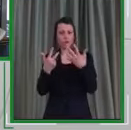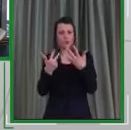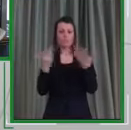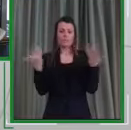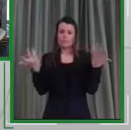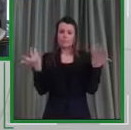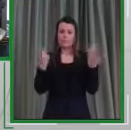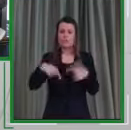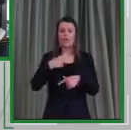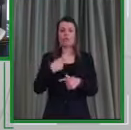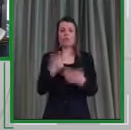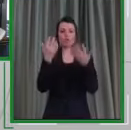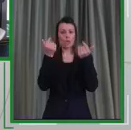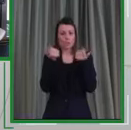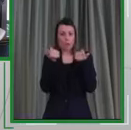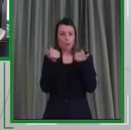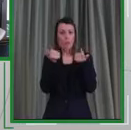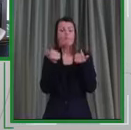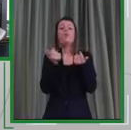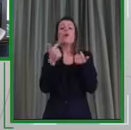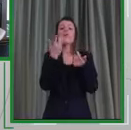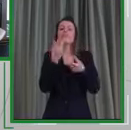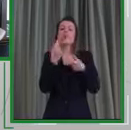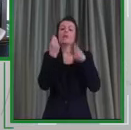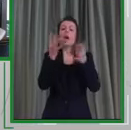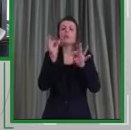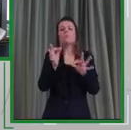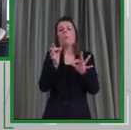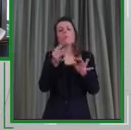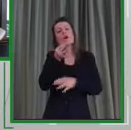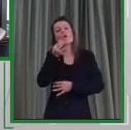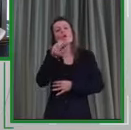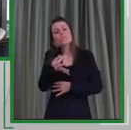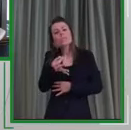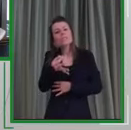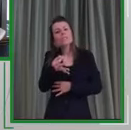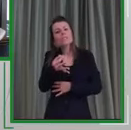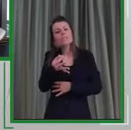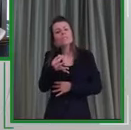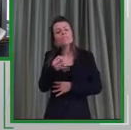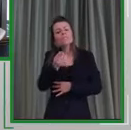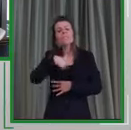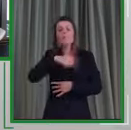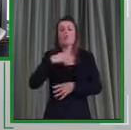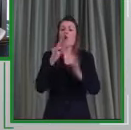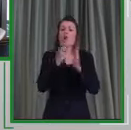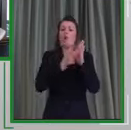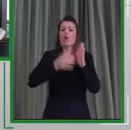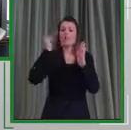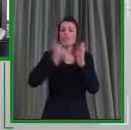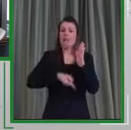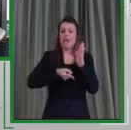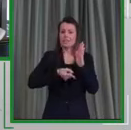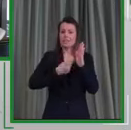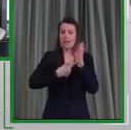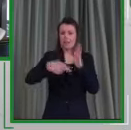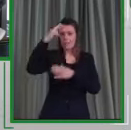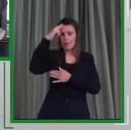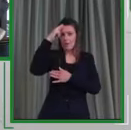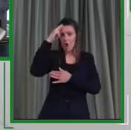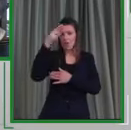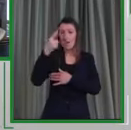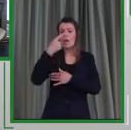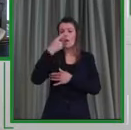i consigli su come invece ottemperare alla nostra ordinanza di coprire naso e bocca